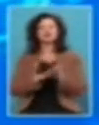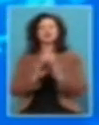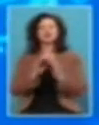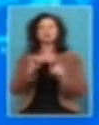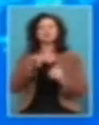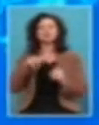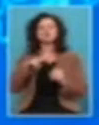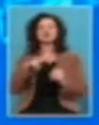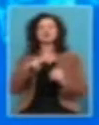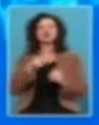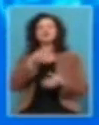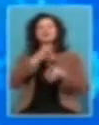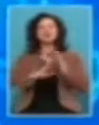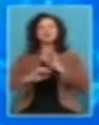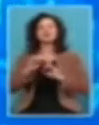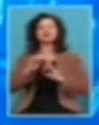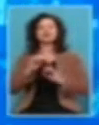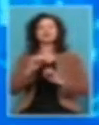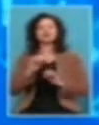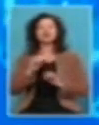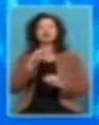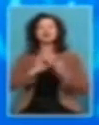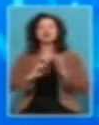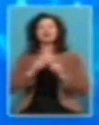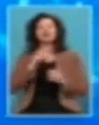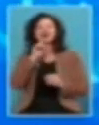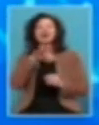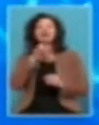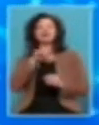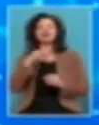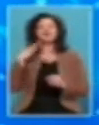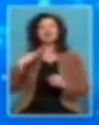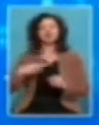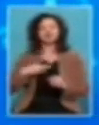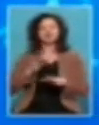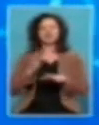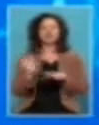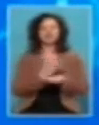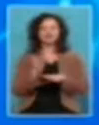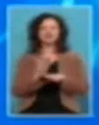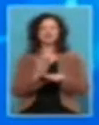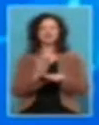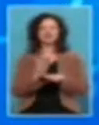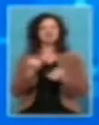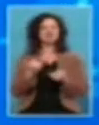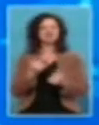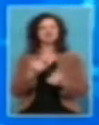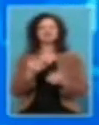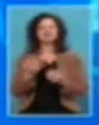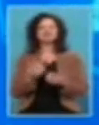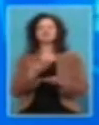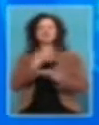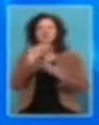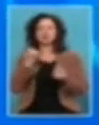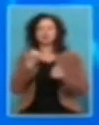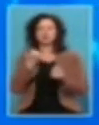таныған. Қазір денсаулық сақтау министрлігі аталмыш препаратқа берілген тіркеу куәлігін қайтарып алды. Облыстық денсаулық сақтау басқармасы осыған байланысты бүгін